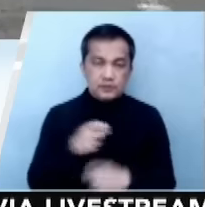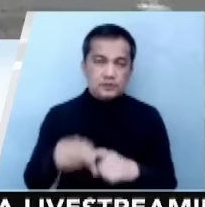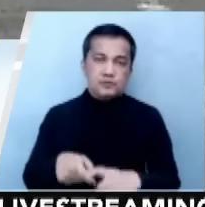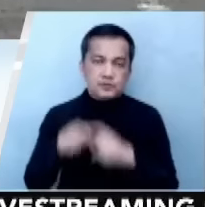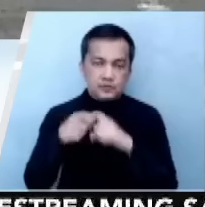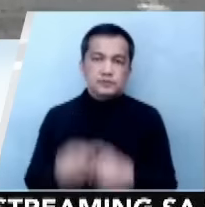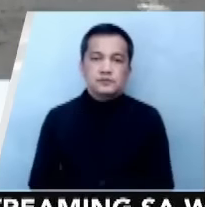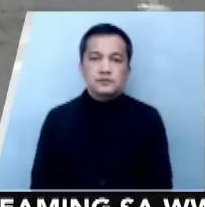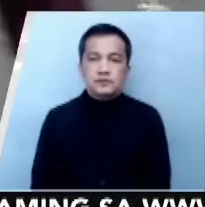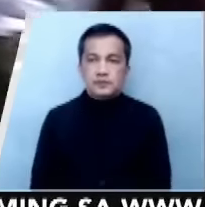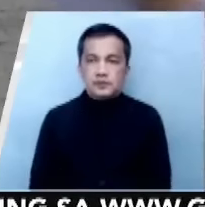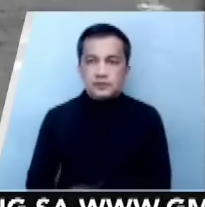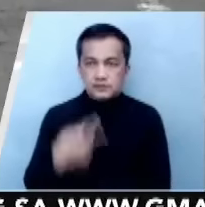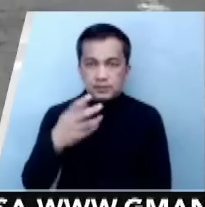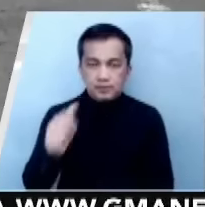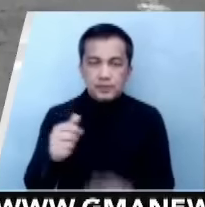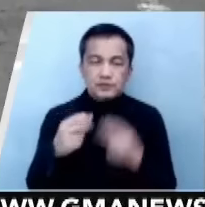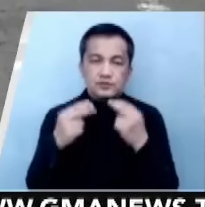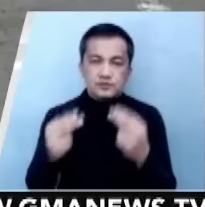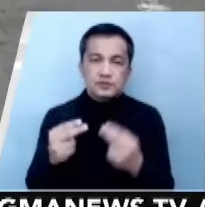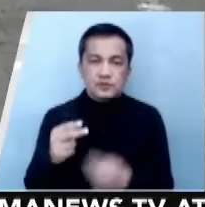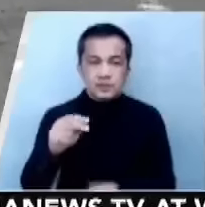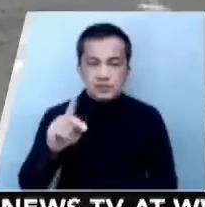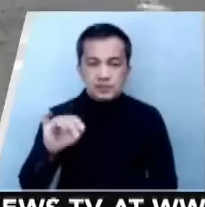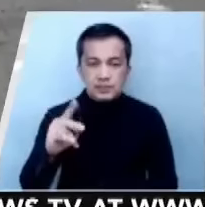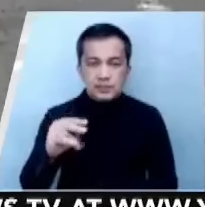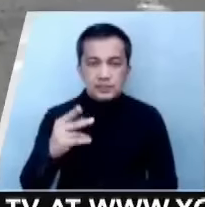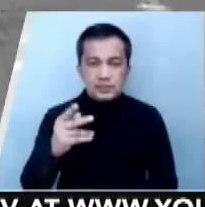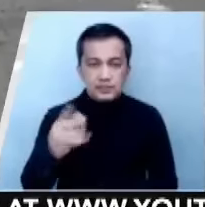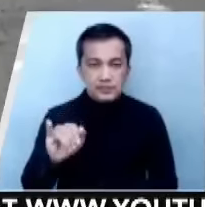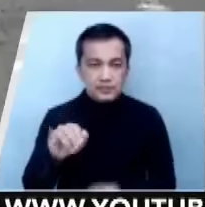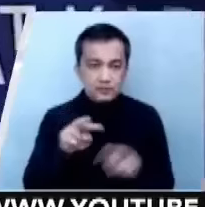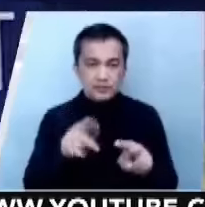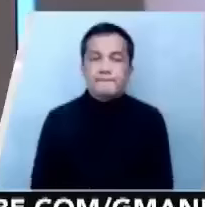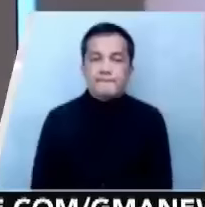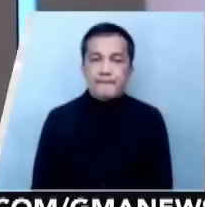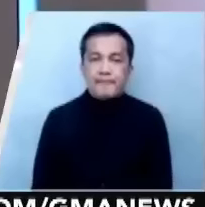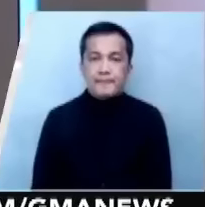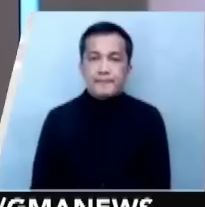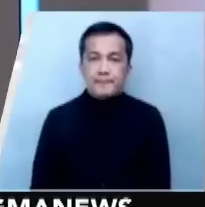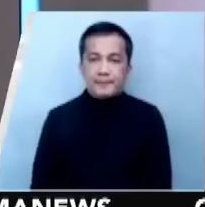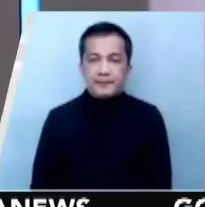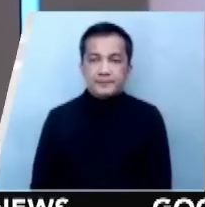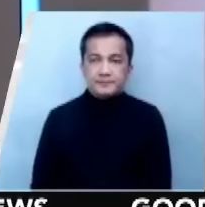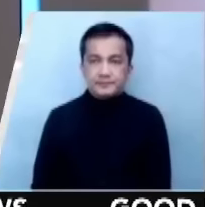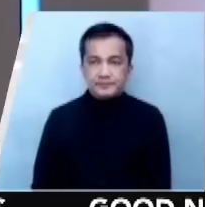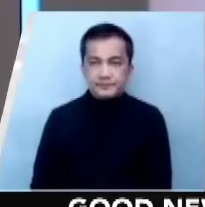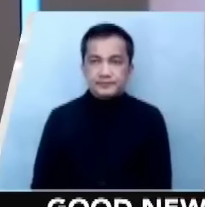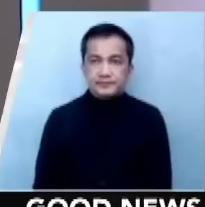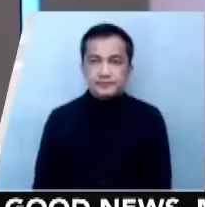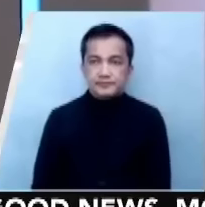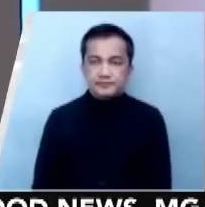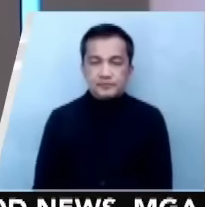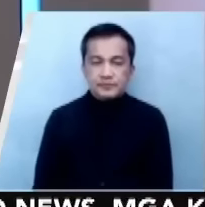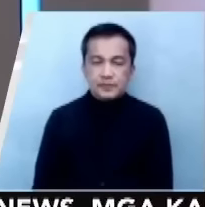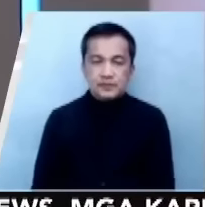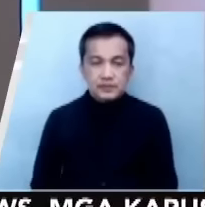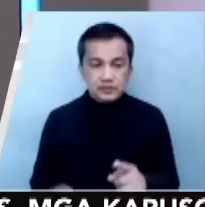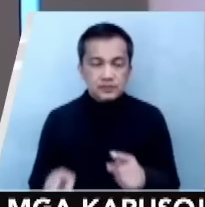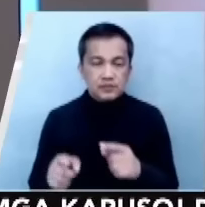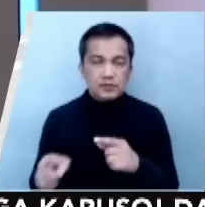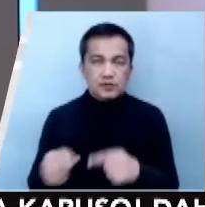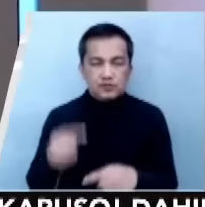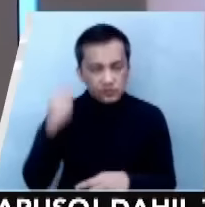Para sa GMA Integrated News, Darlene Kai, Nakatutok, 24 Oras. Balak iprotesta ng Pilipinas ang